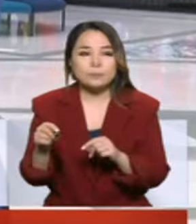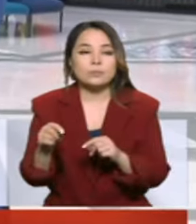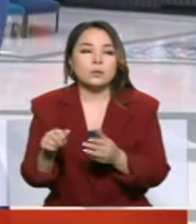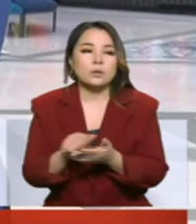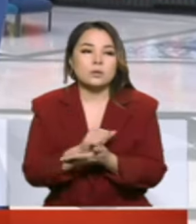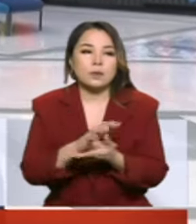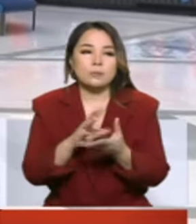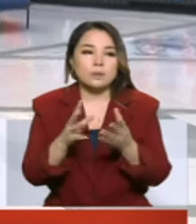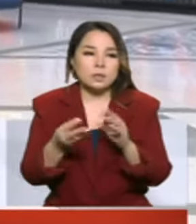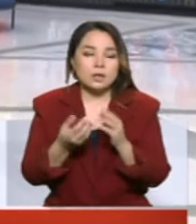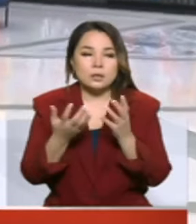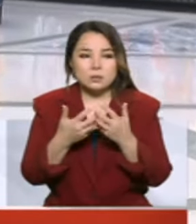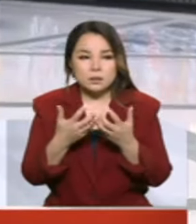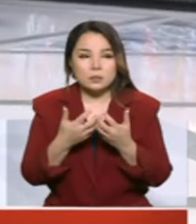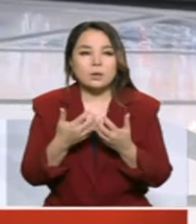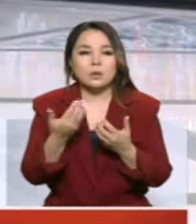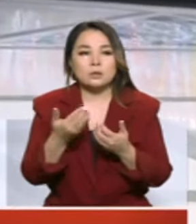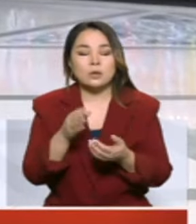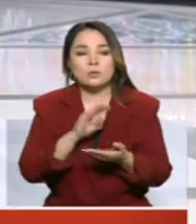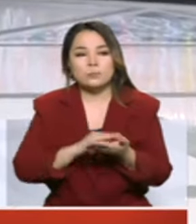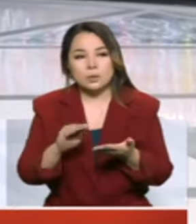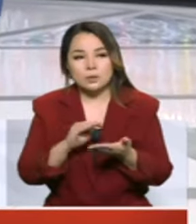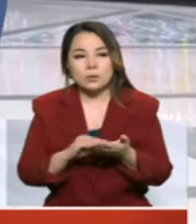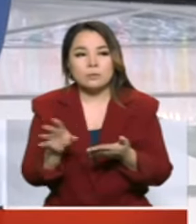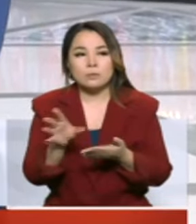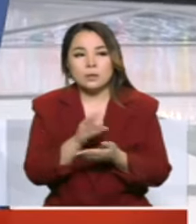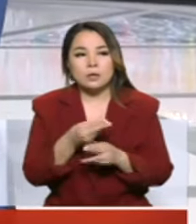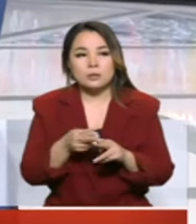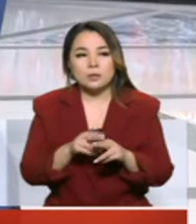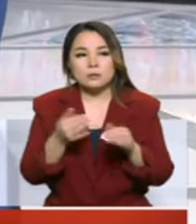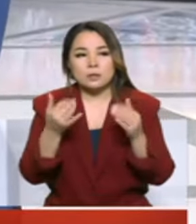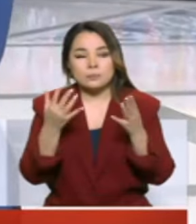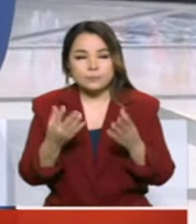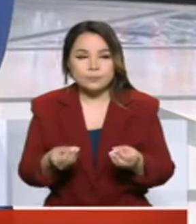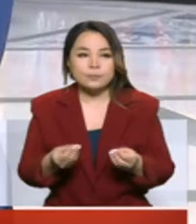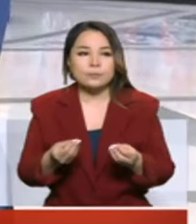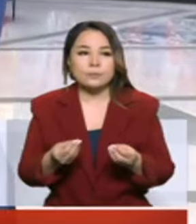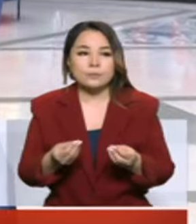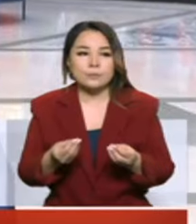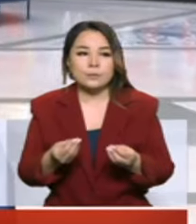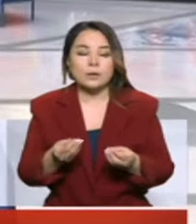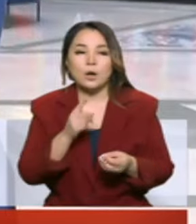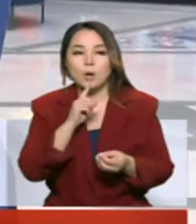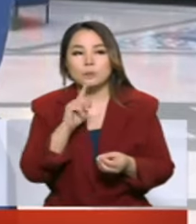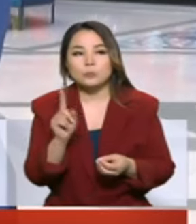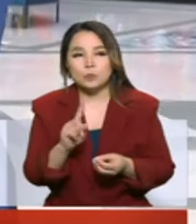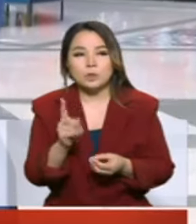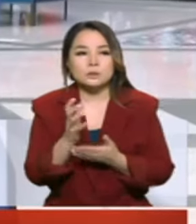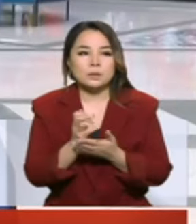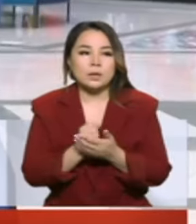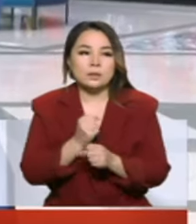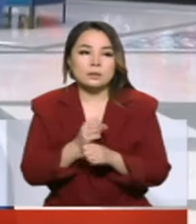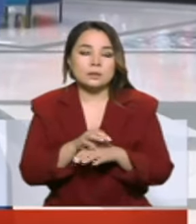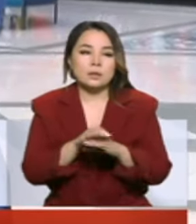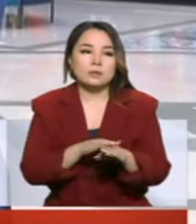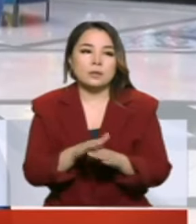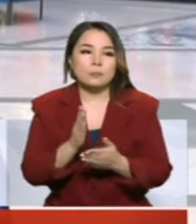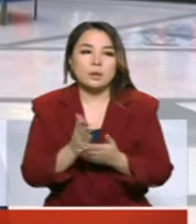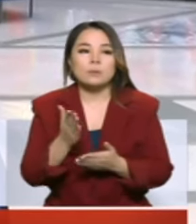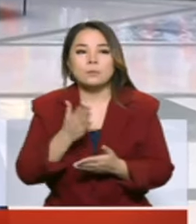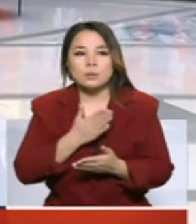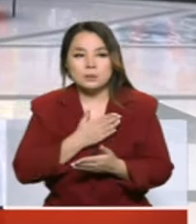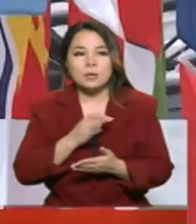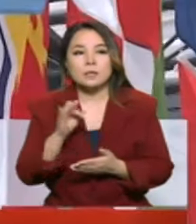бүкіл есептері, бүкіл қолжазбалары қазіргі таңда осы мұражайларда сақталып келе жатыр.